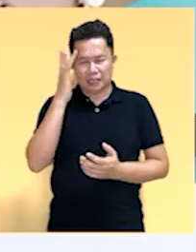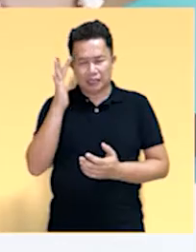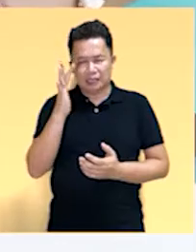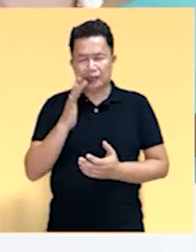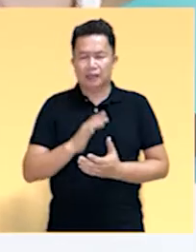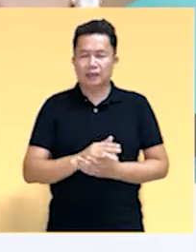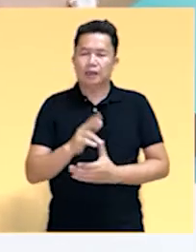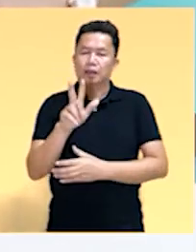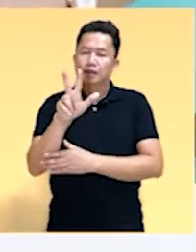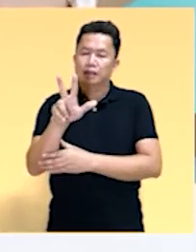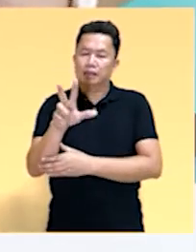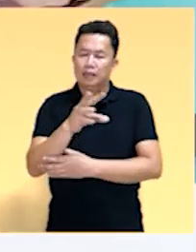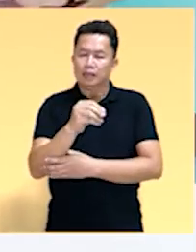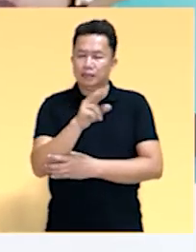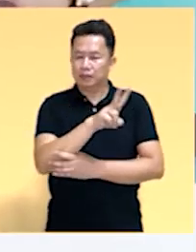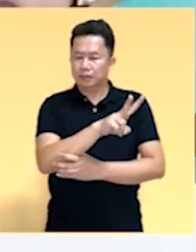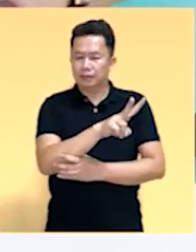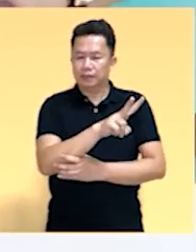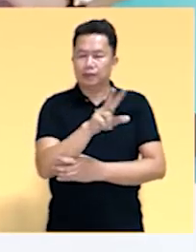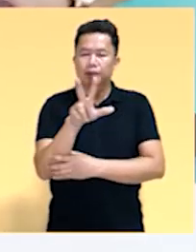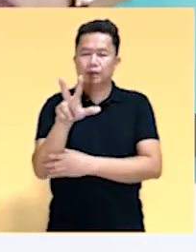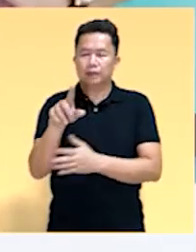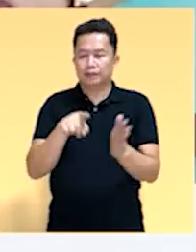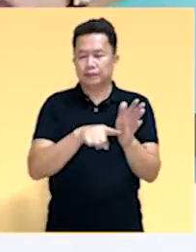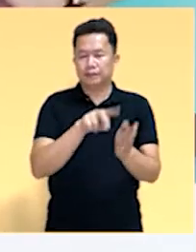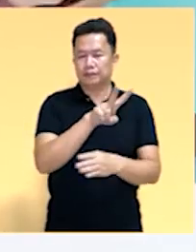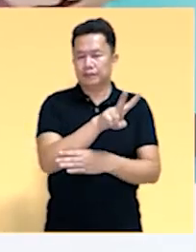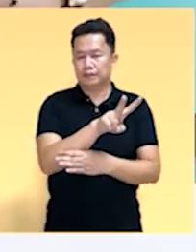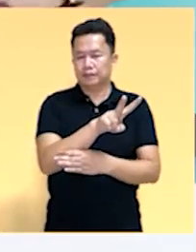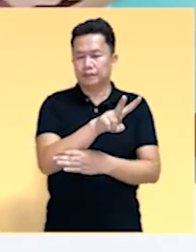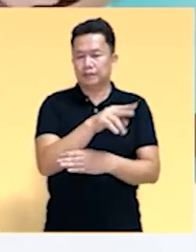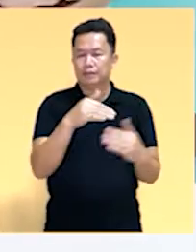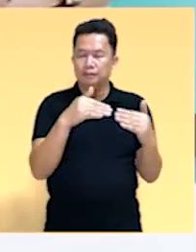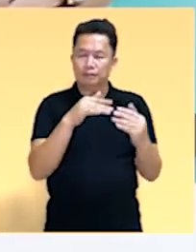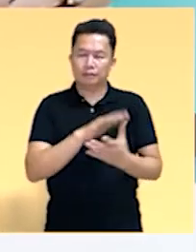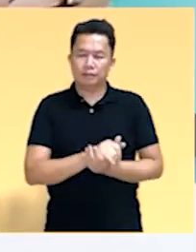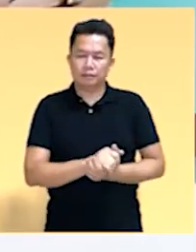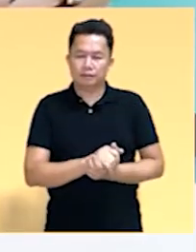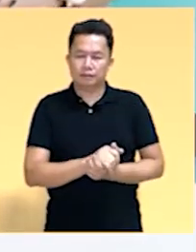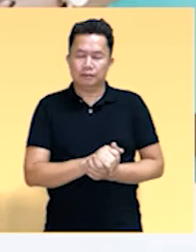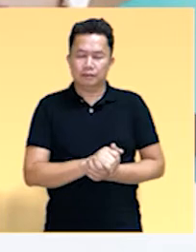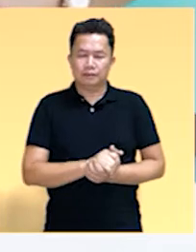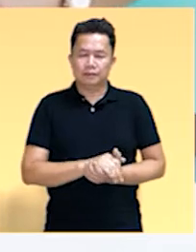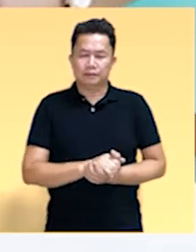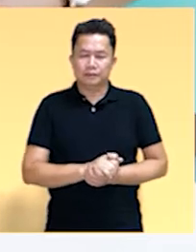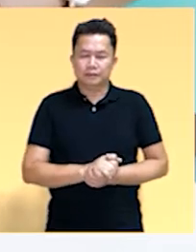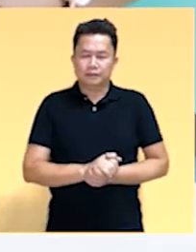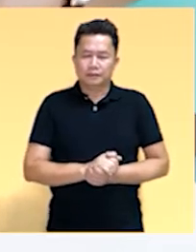Magaling! 3 at 2. 3 minus 2 is equal to...